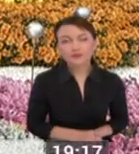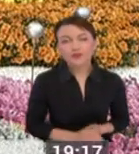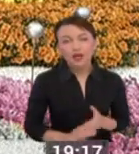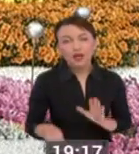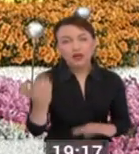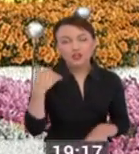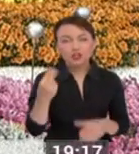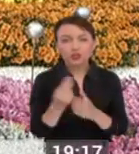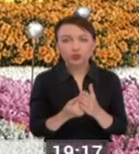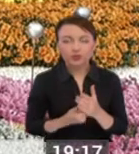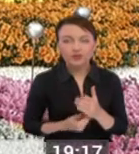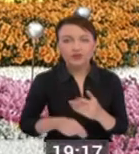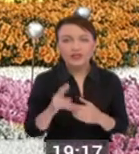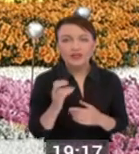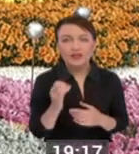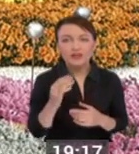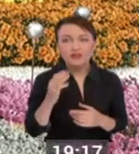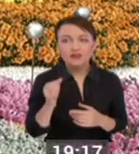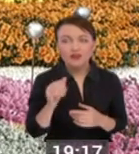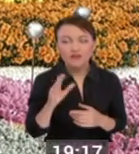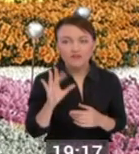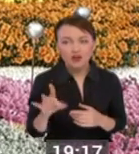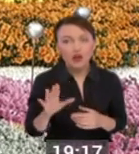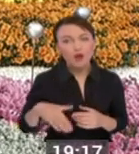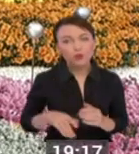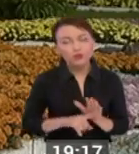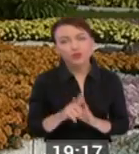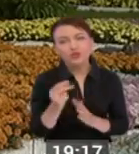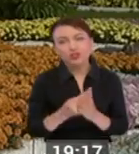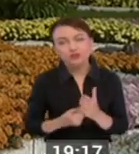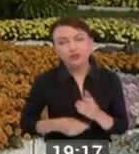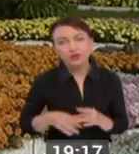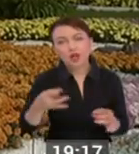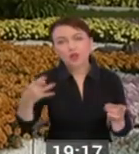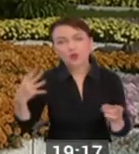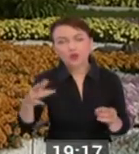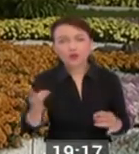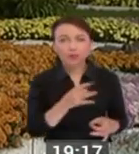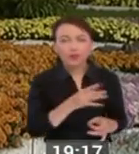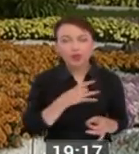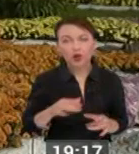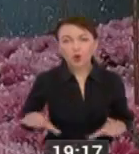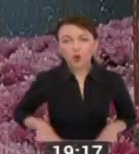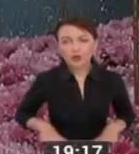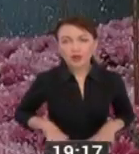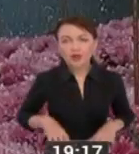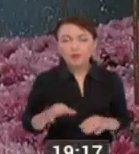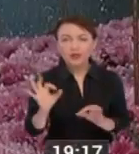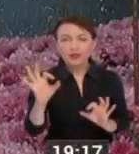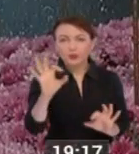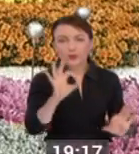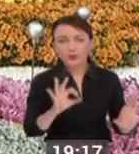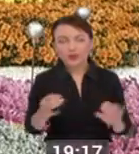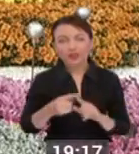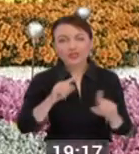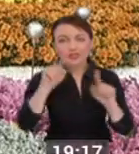Раніше він зображувався в виді кентавру, а потім арійці почали його зображувати у виді лучника на білому коні. Ці маленькі кружочки, вони символізують зірки,